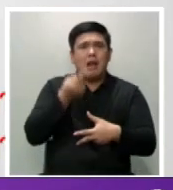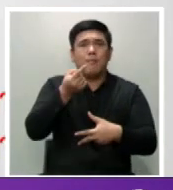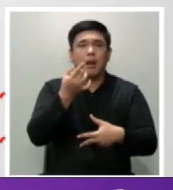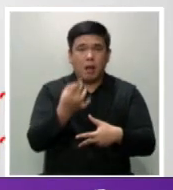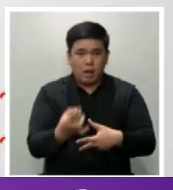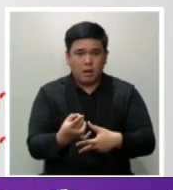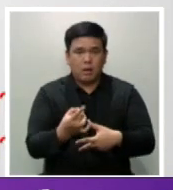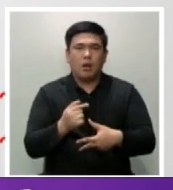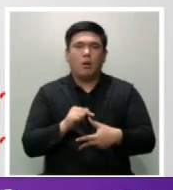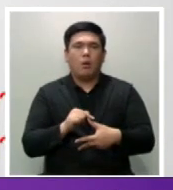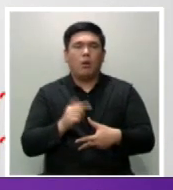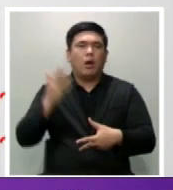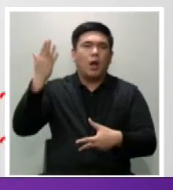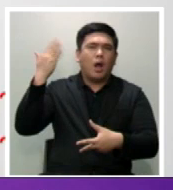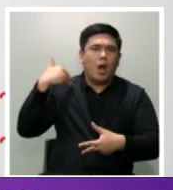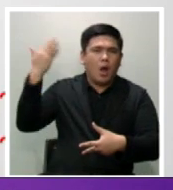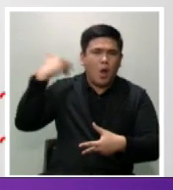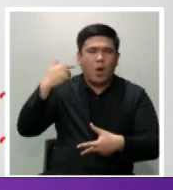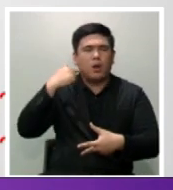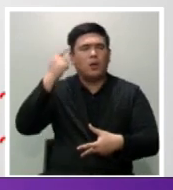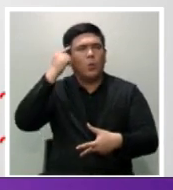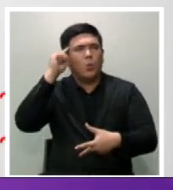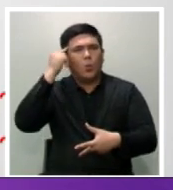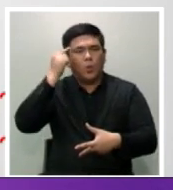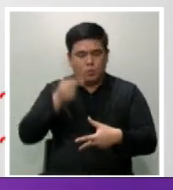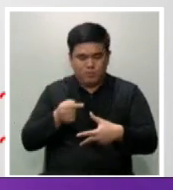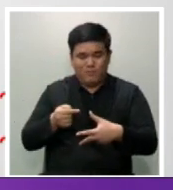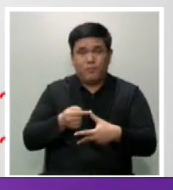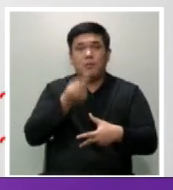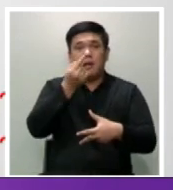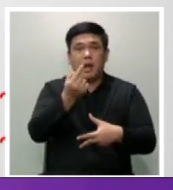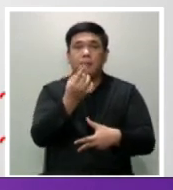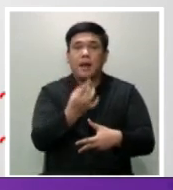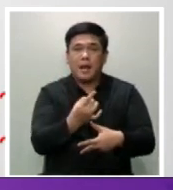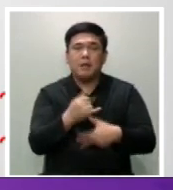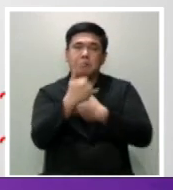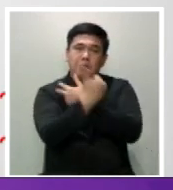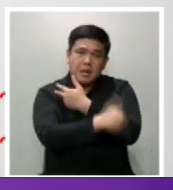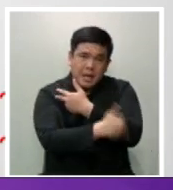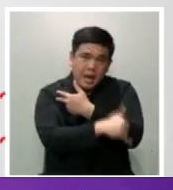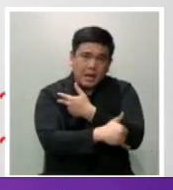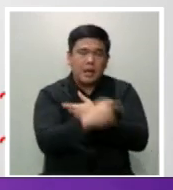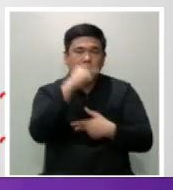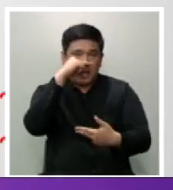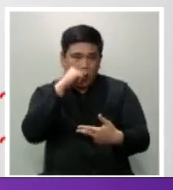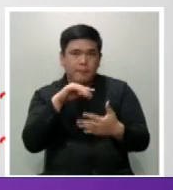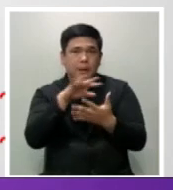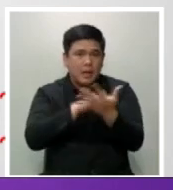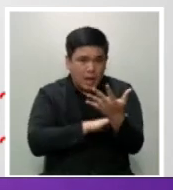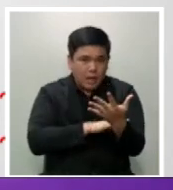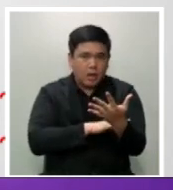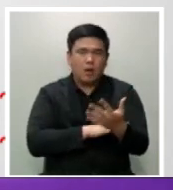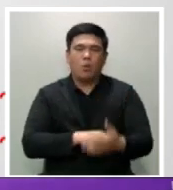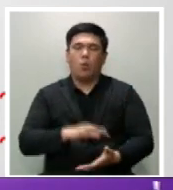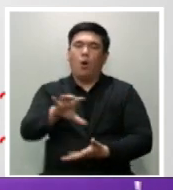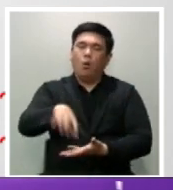มายังไงไม่ว่าคดีขุนช้างขุนแผนในเมืองไทยหรือคดีรามเกียรติ์ที่เจนีวาเล่าให้ฟังหน่อยสิซึ่งเขาเล่าให้